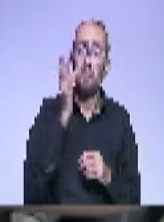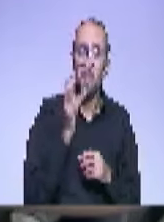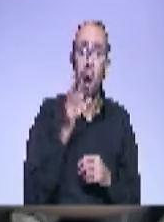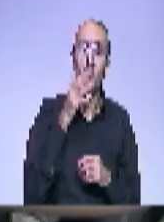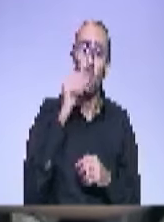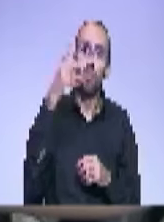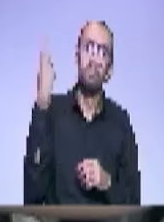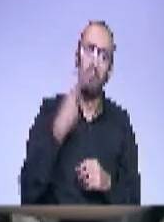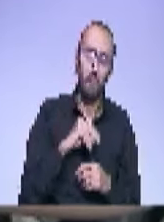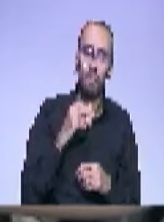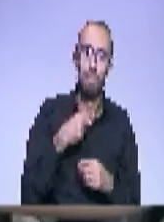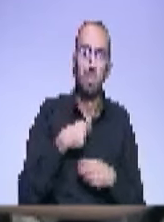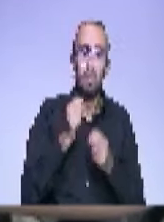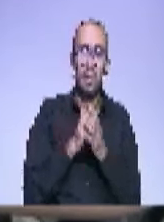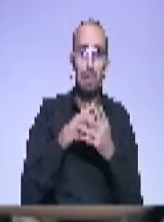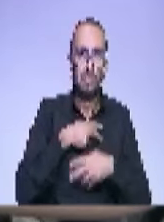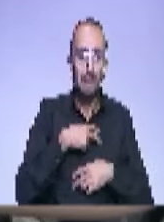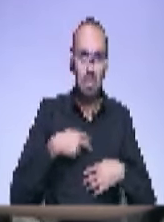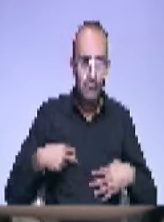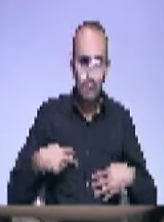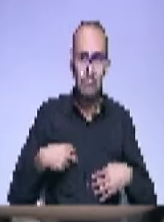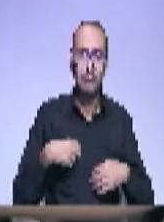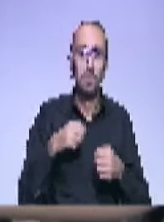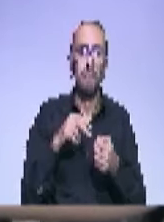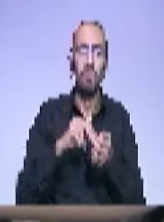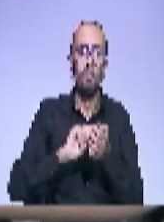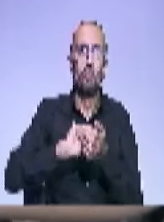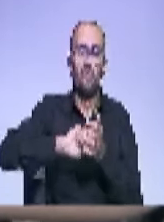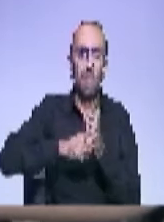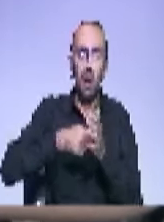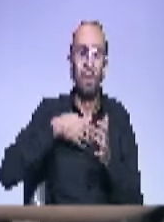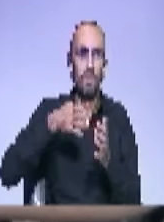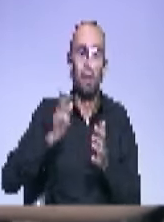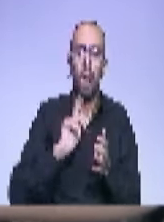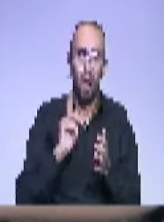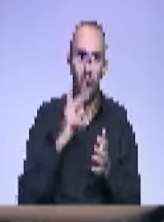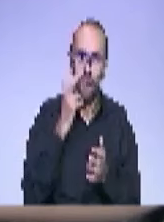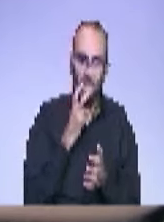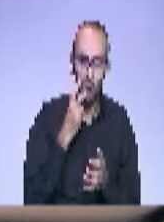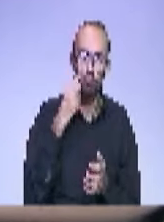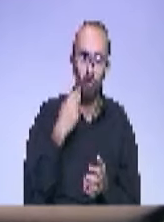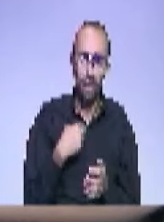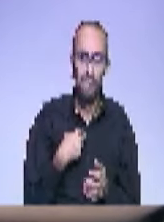واهني واخدين مفيش اي حاجه في الشقه، ويعني مبهدلني وقافلين عليا بالمفتاح عشان ما اطلعش.